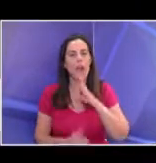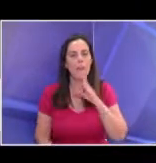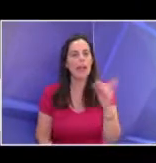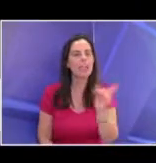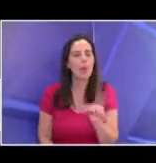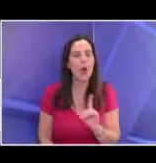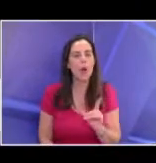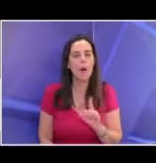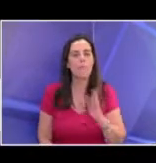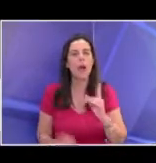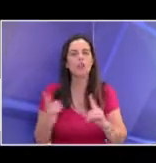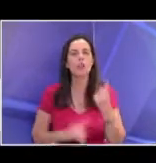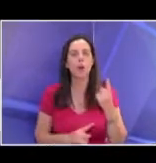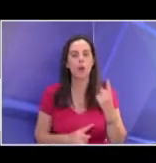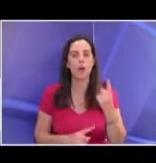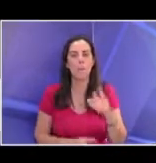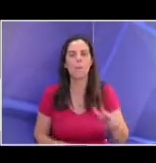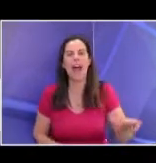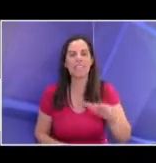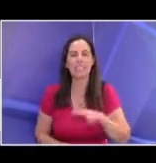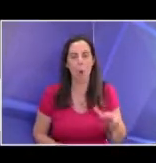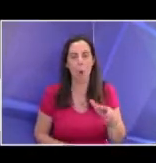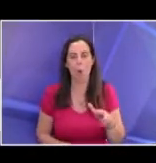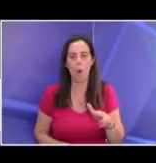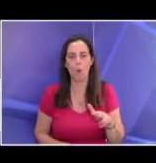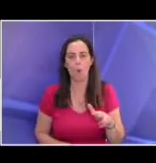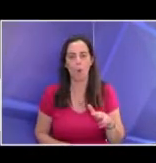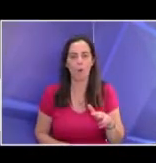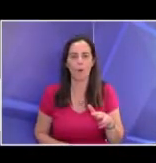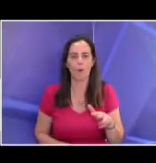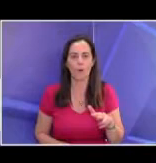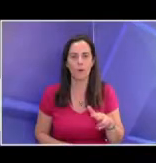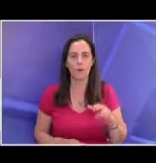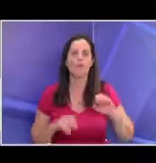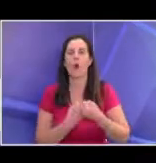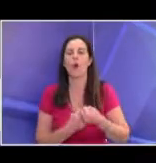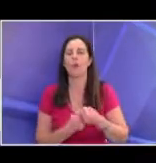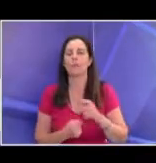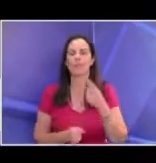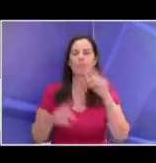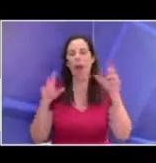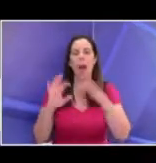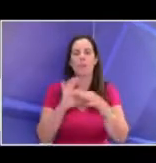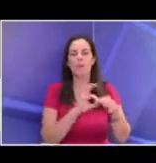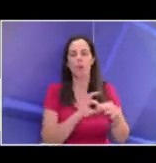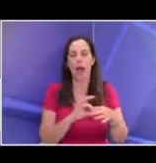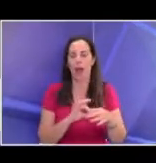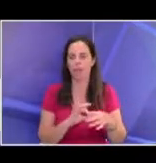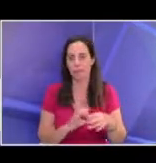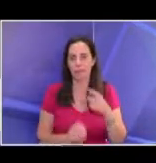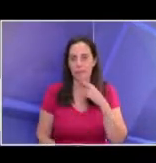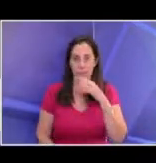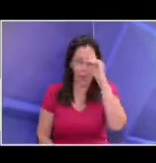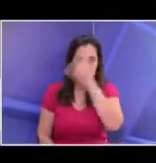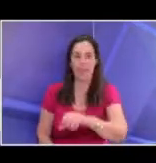לא מה שקורה בזירה הציבורית הורסות להם את החיים, ששוב, לא הצלחנו עדיין להרוס לאף אחד את החיים,